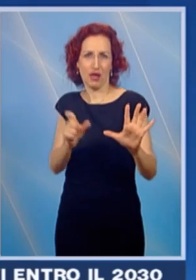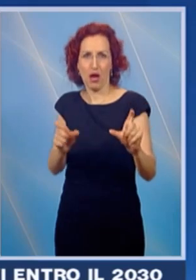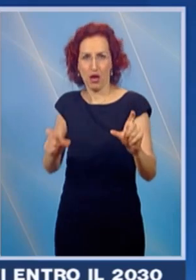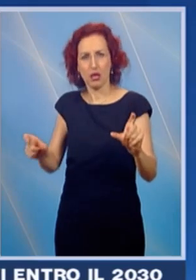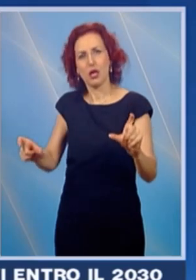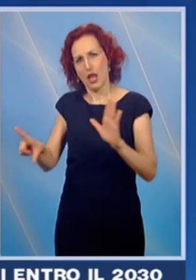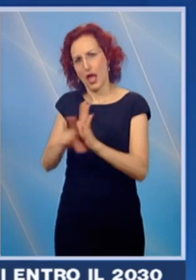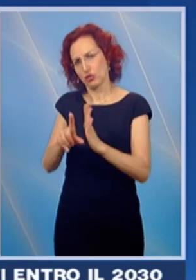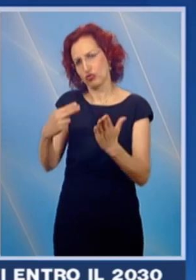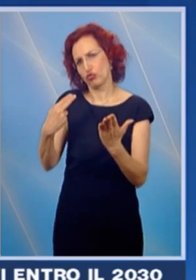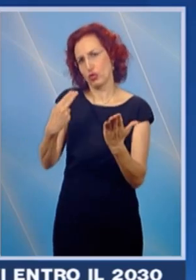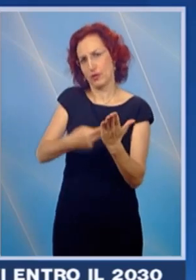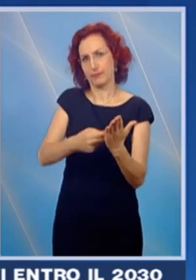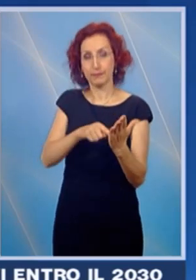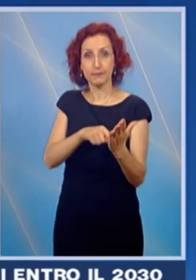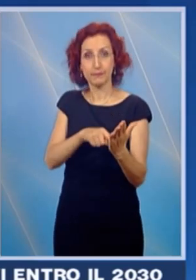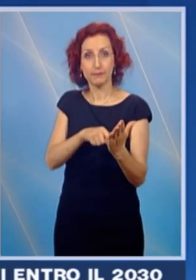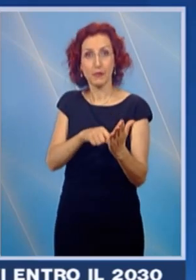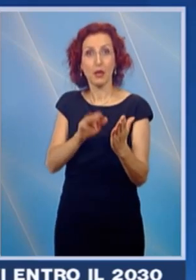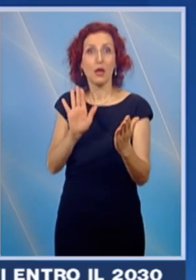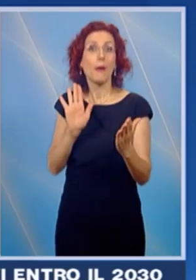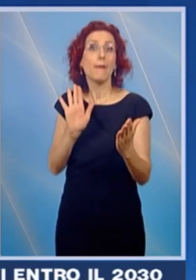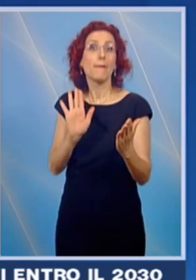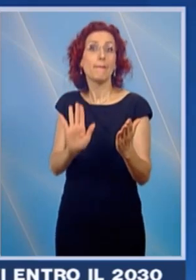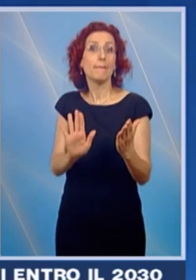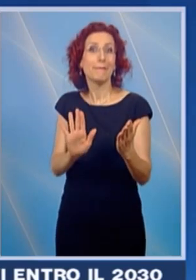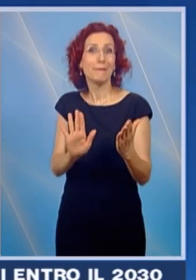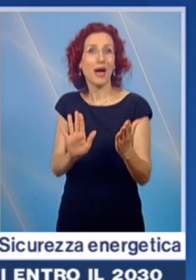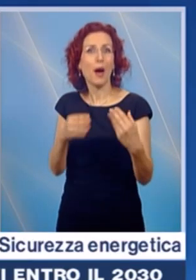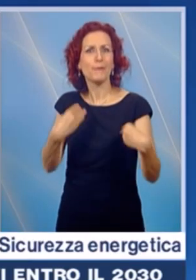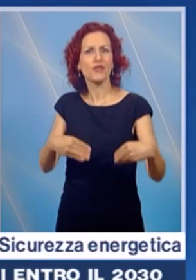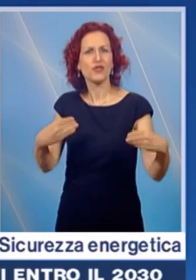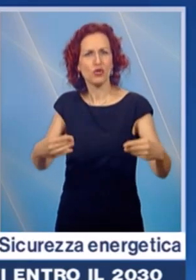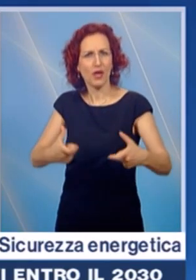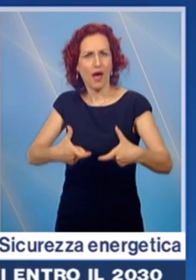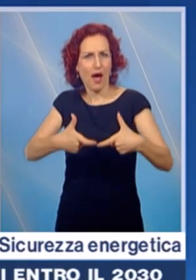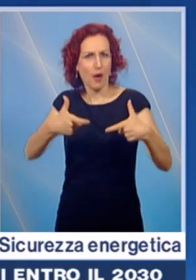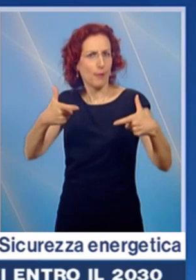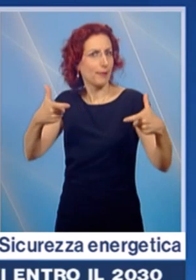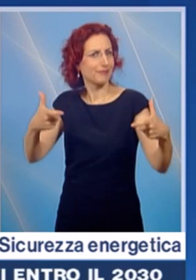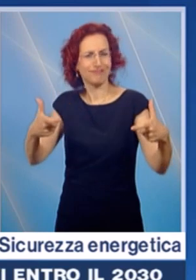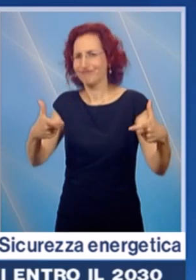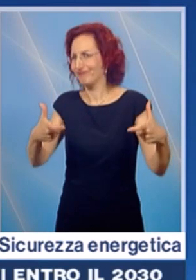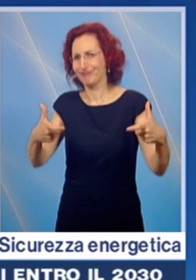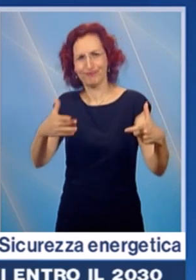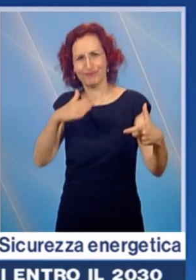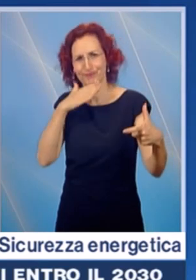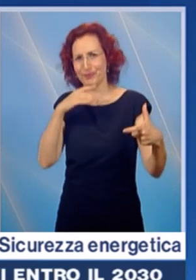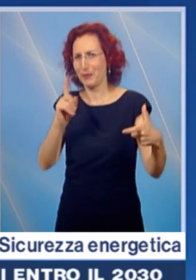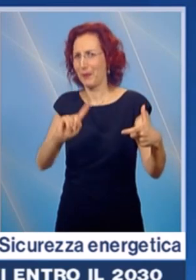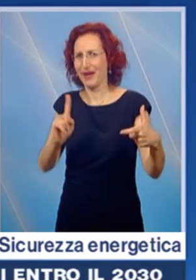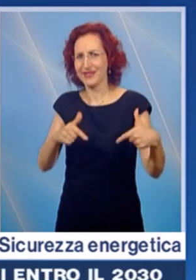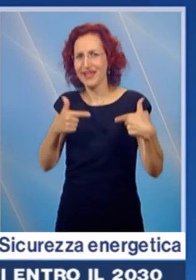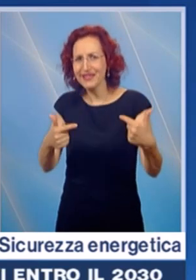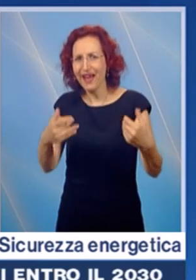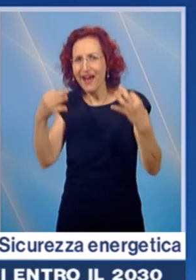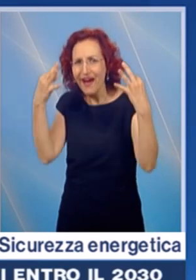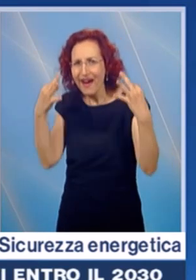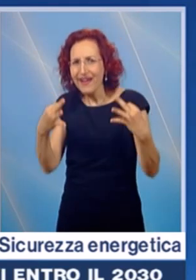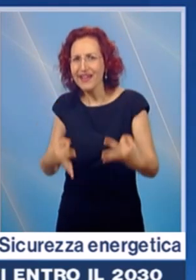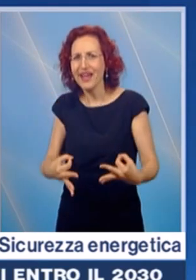È evidente che il solo incremento del numero delle professionalità non è sufficiente a garantire un miglioramento